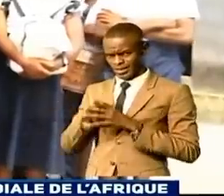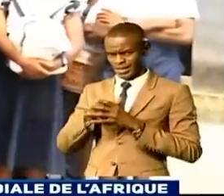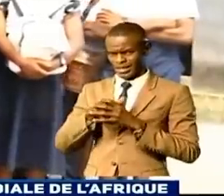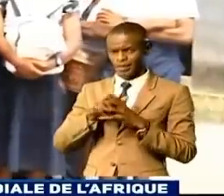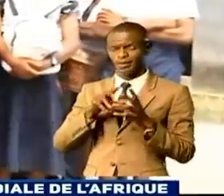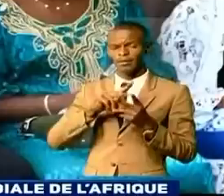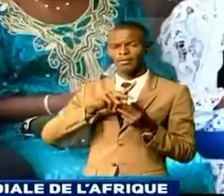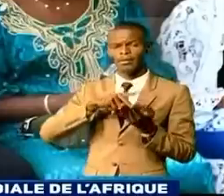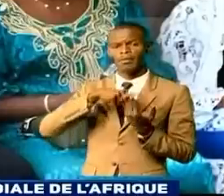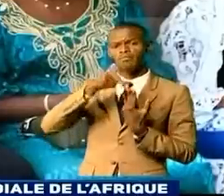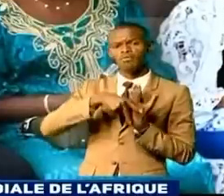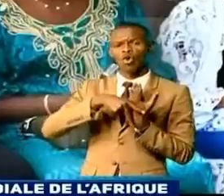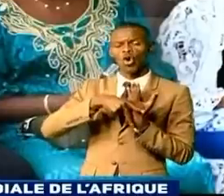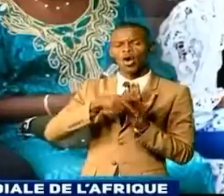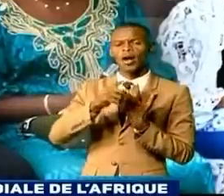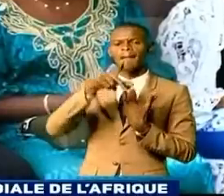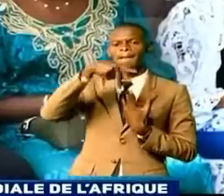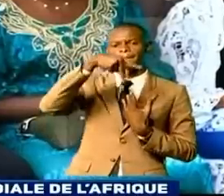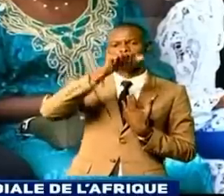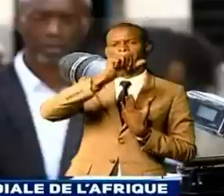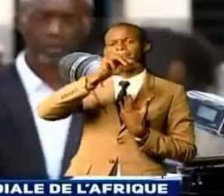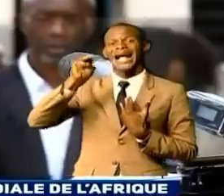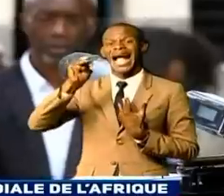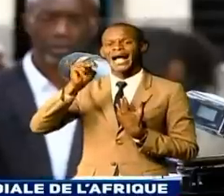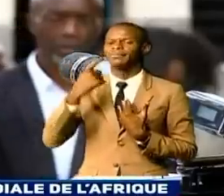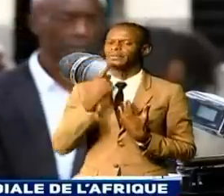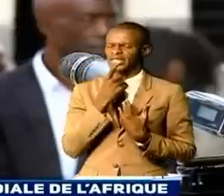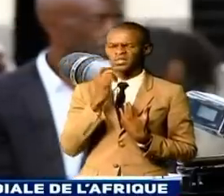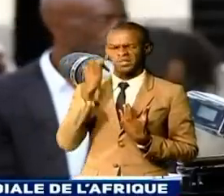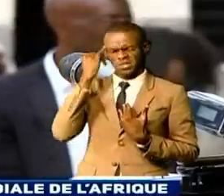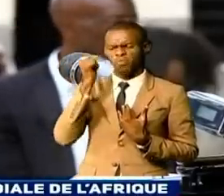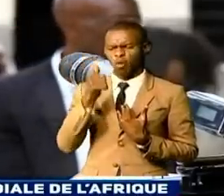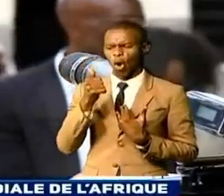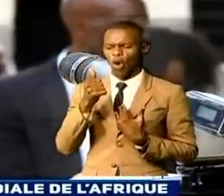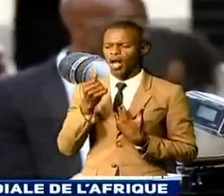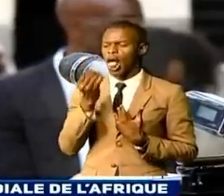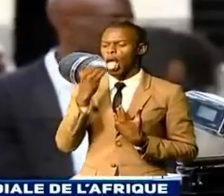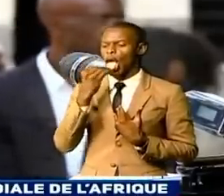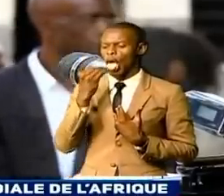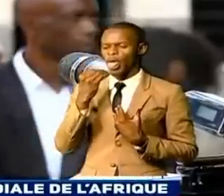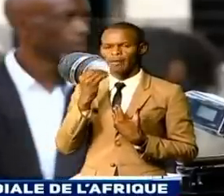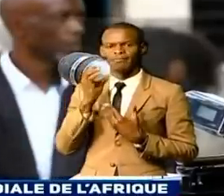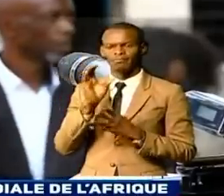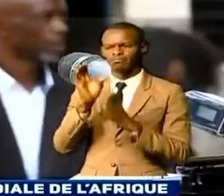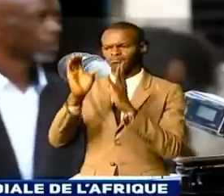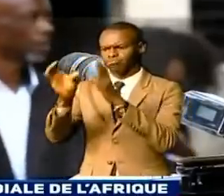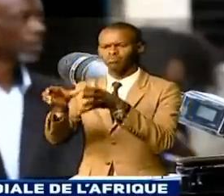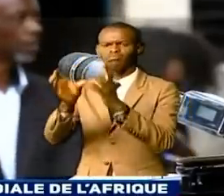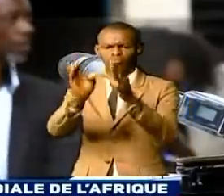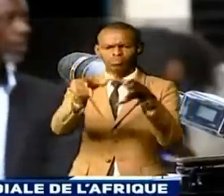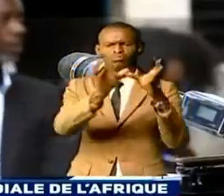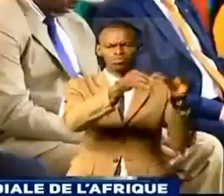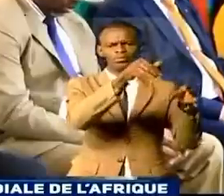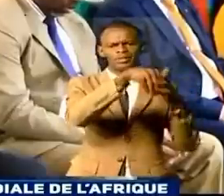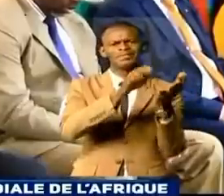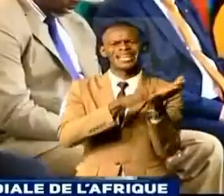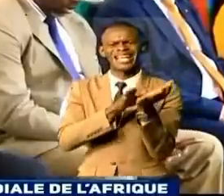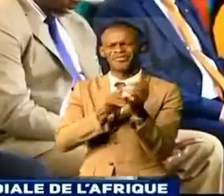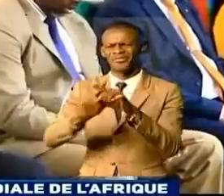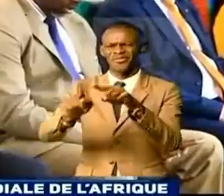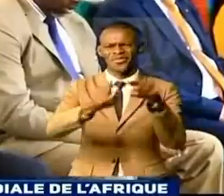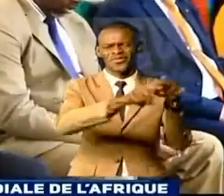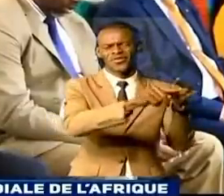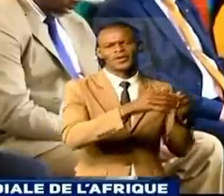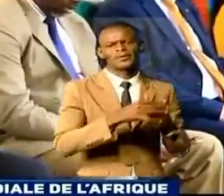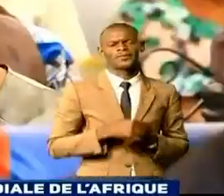cantines scolaires. Pour Aminata Namasia, vice-ministre de l'enseignement primaire, secondaire et technique, et cette activité s'inscrit